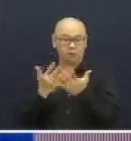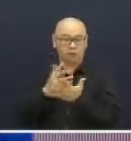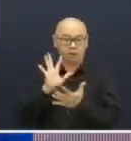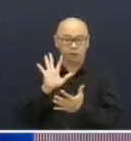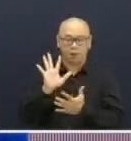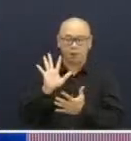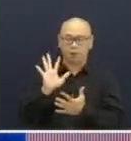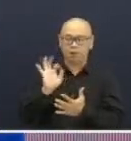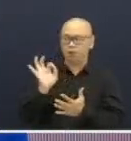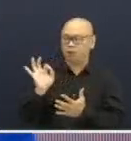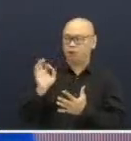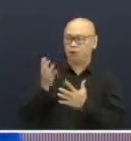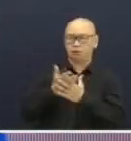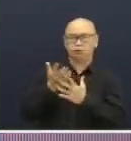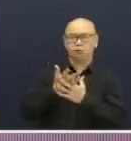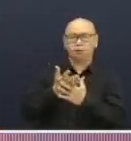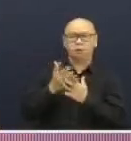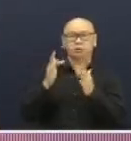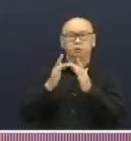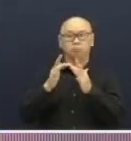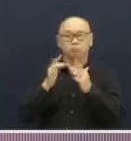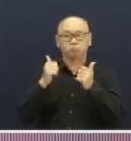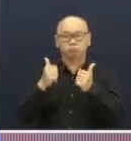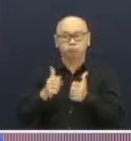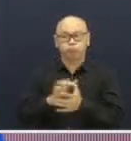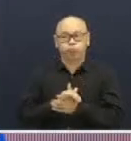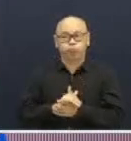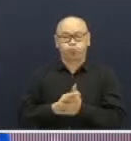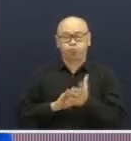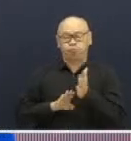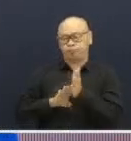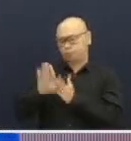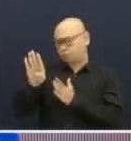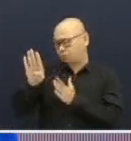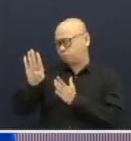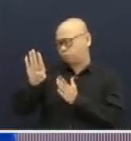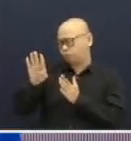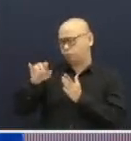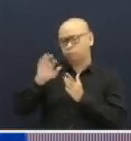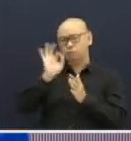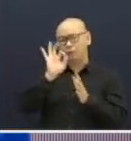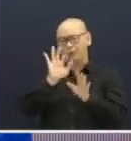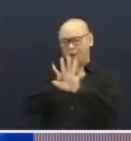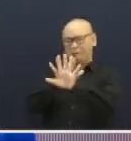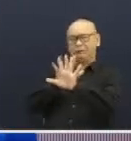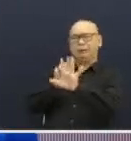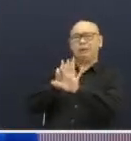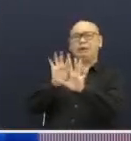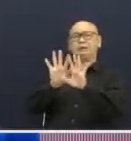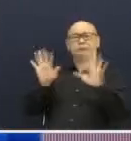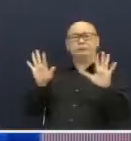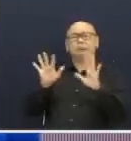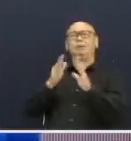memiliki akses internet dengan menyediakan apa? Supaya masyarakat tidak ada antri lagi kepada masyarakat